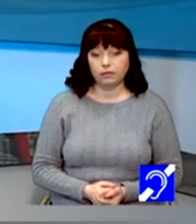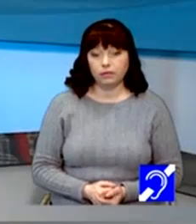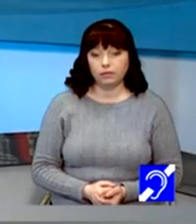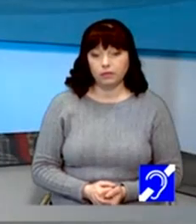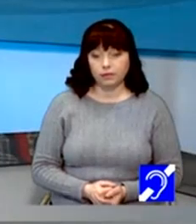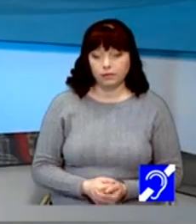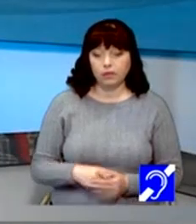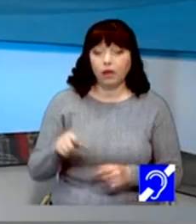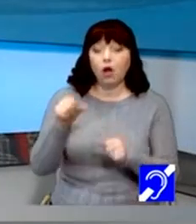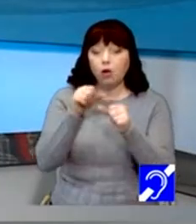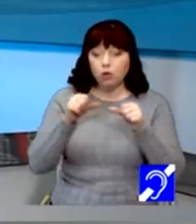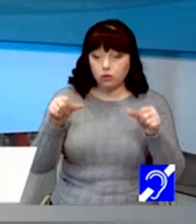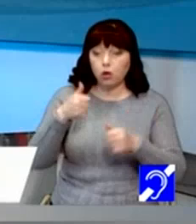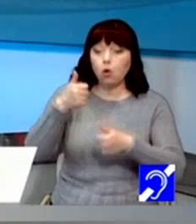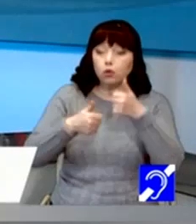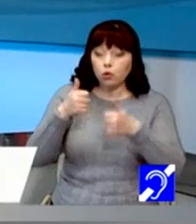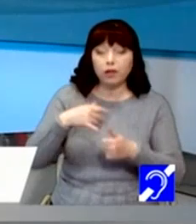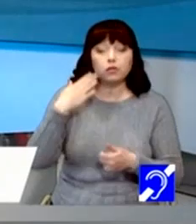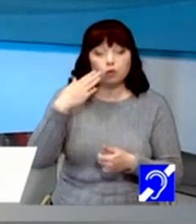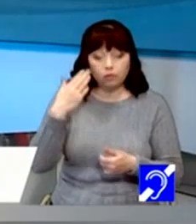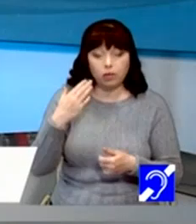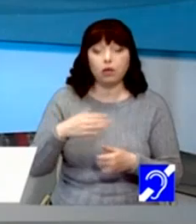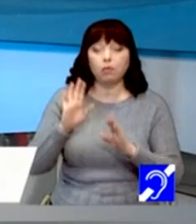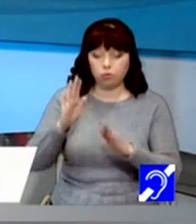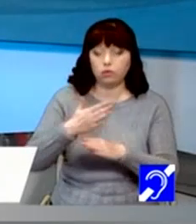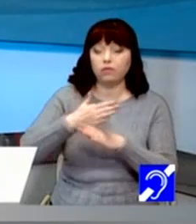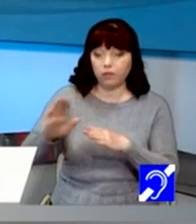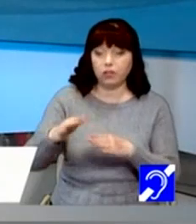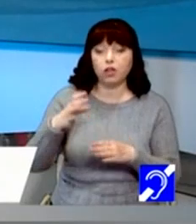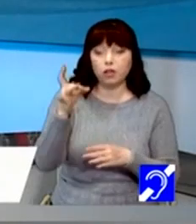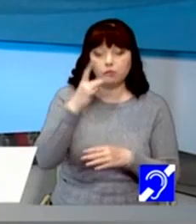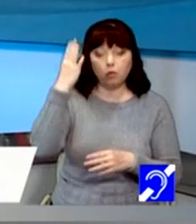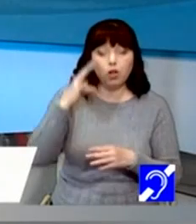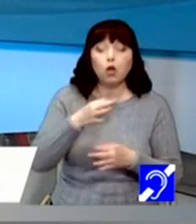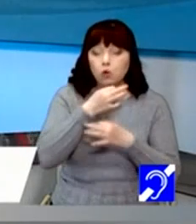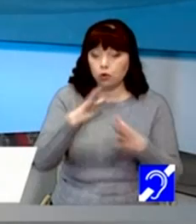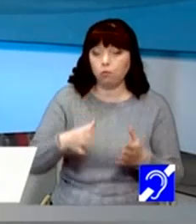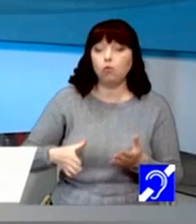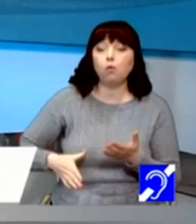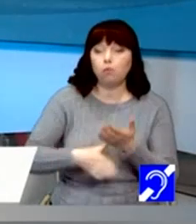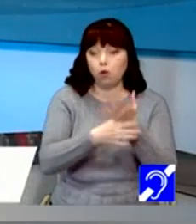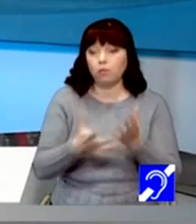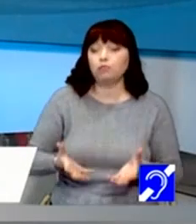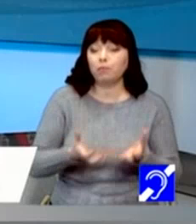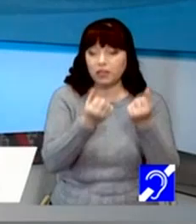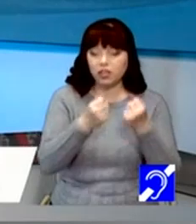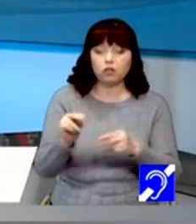PSI luăm concurenței din România a pune la dispoziția Republicii Moldova tot sprijinul în procesul de aliniere a legislației la